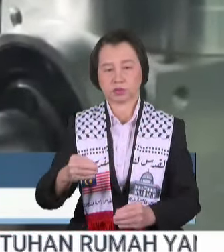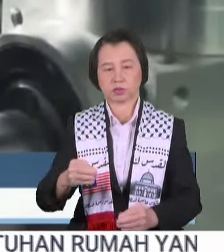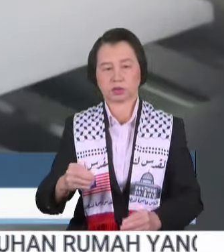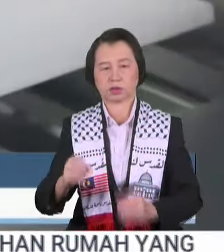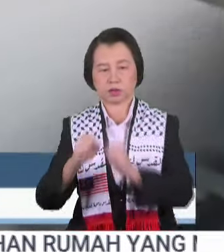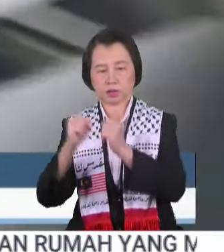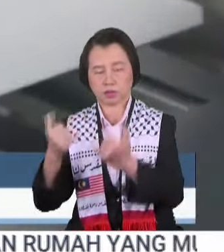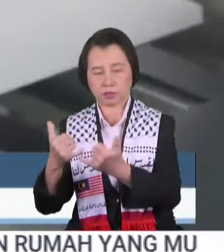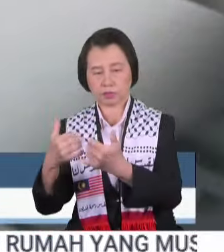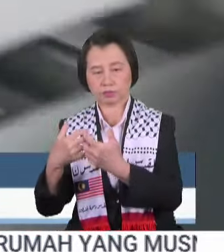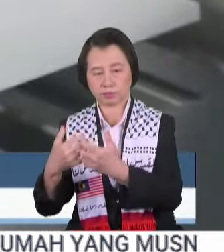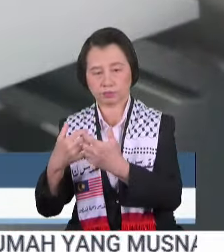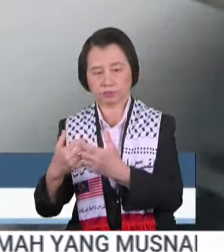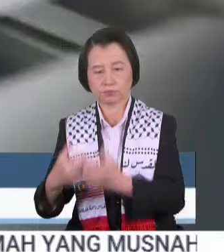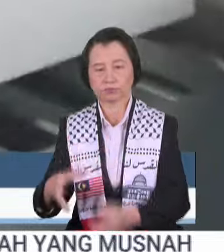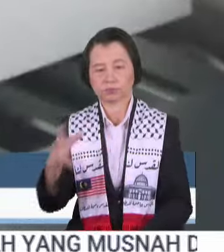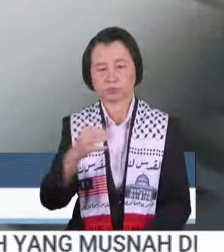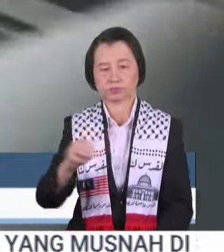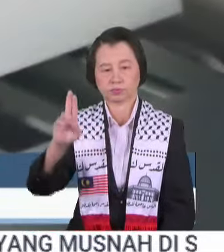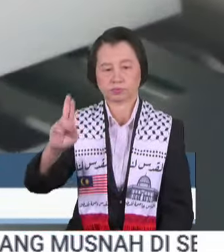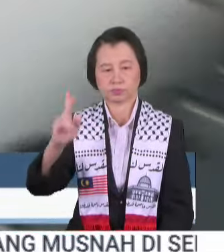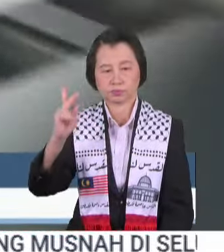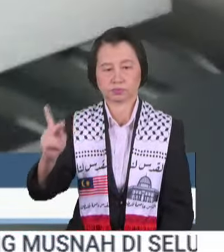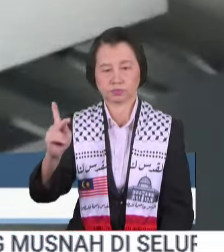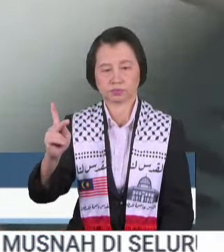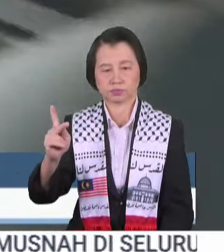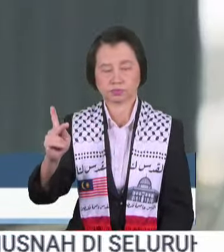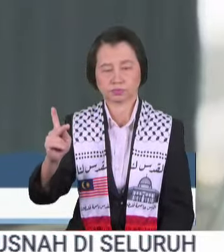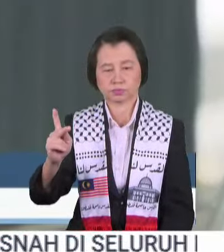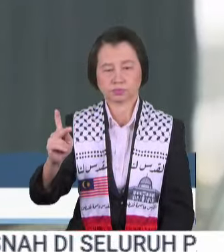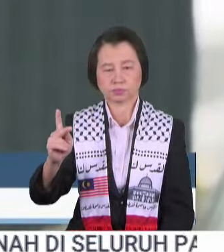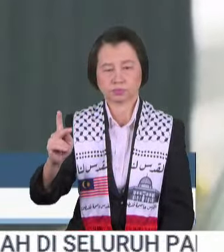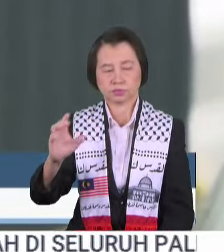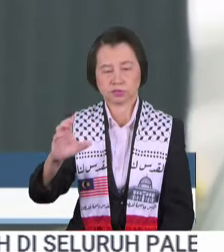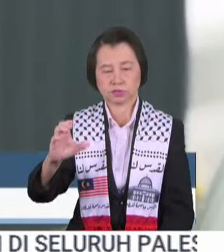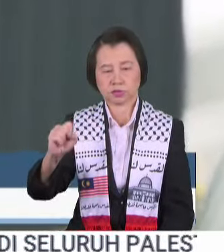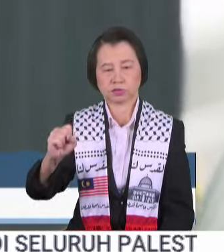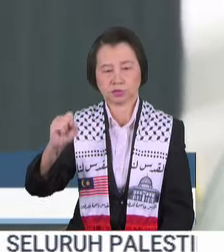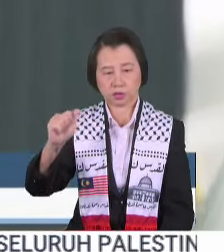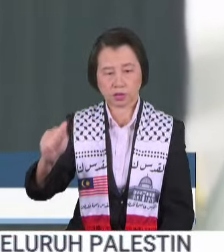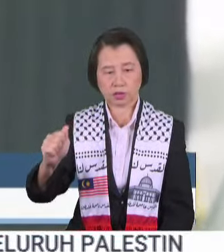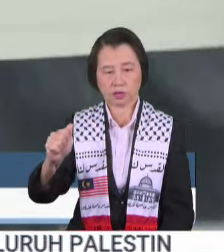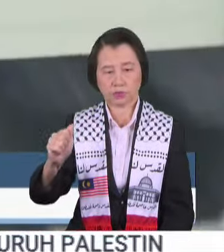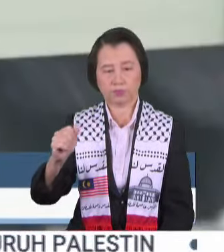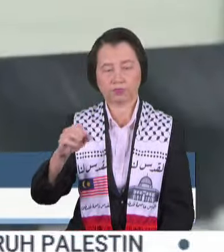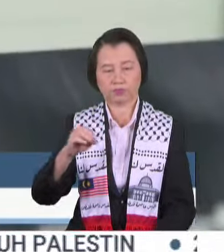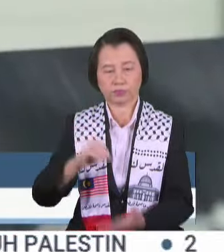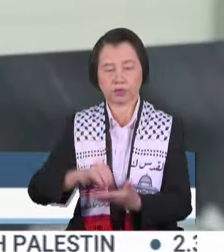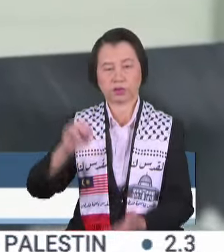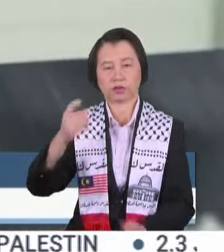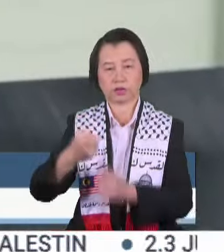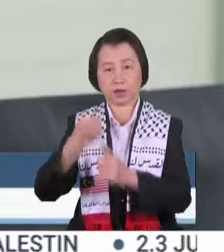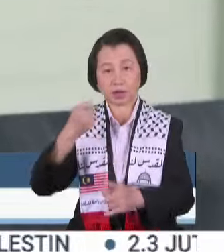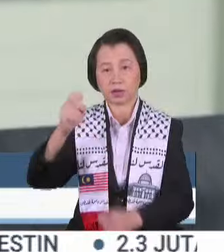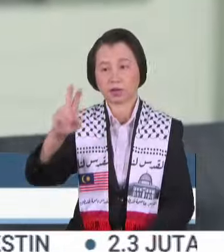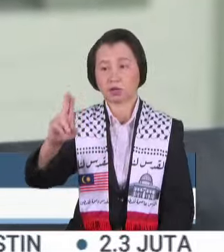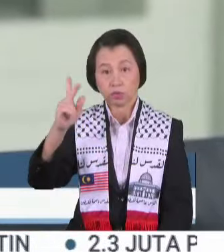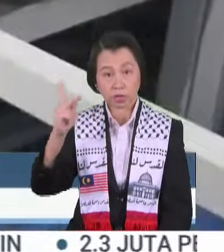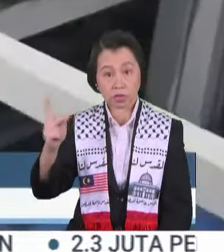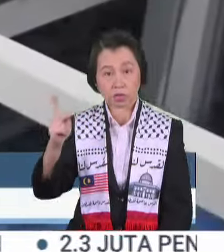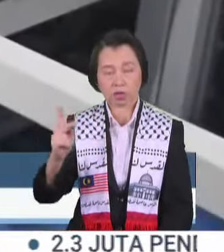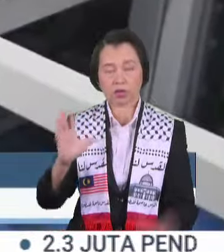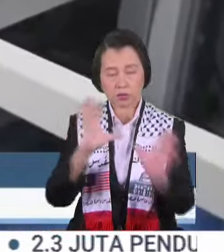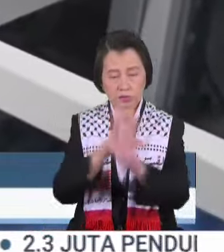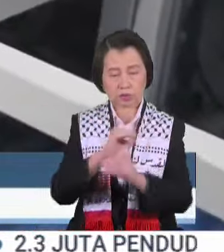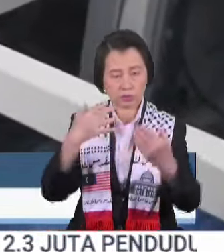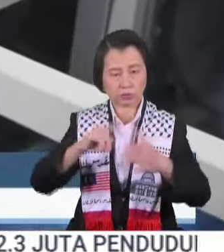SMD, Semiconductor and Compound Semiconductor Application CSA, Catapult di United Kingdom. Katanya,